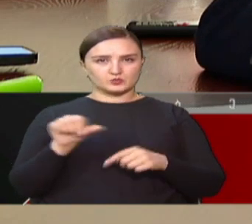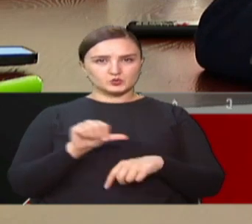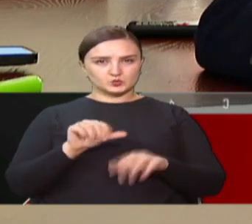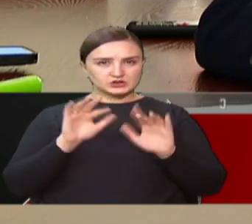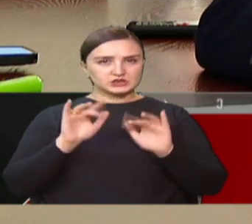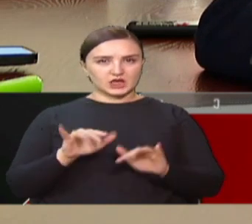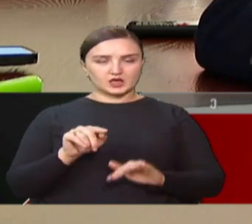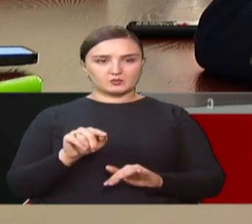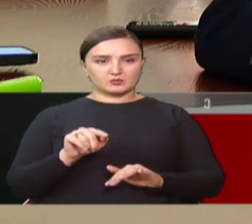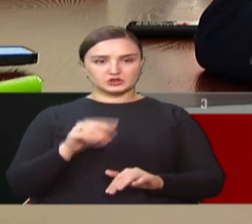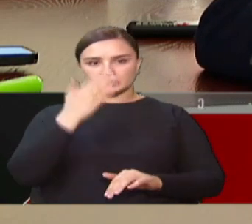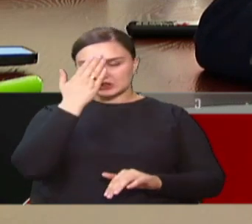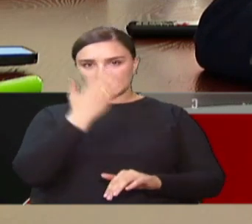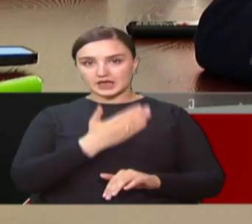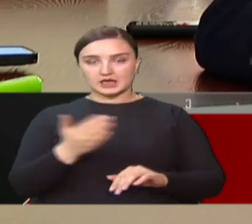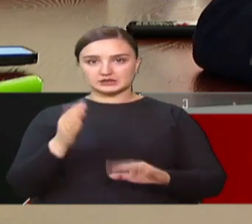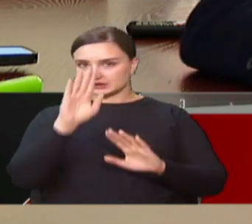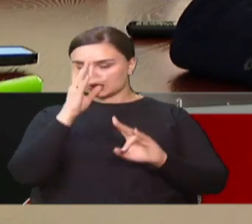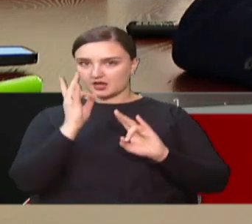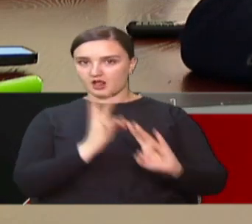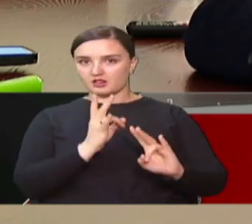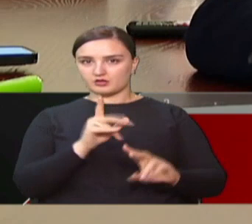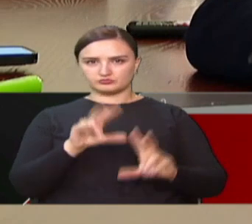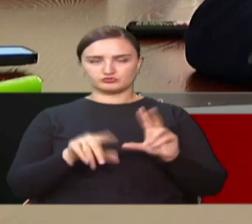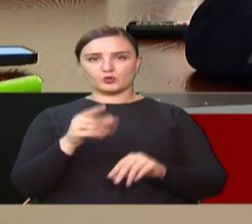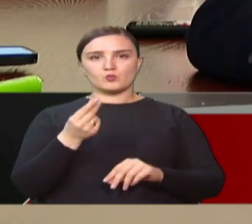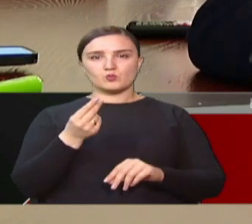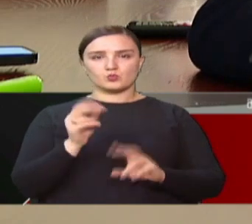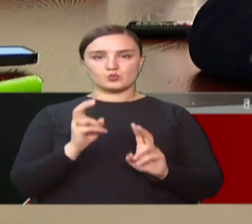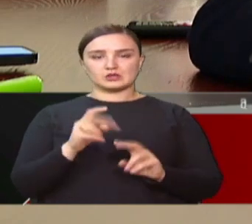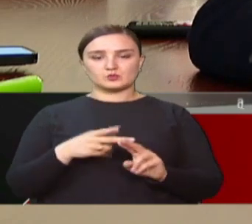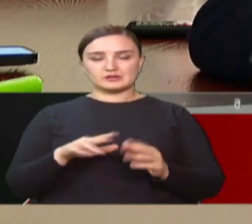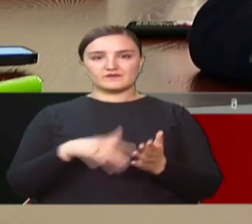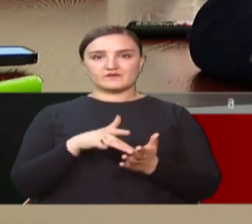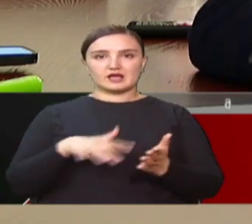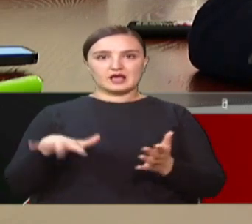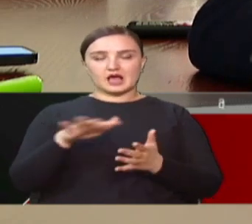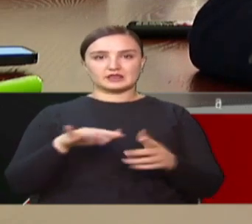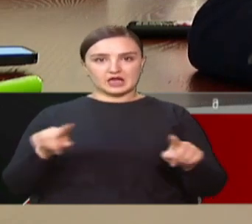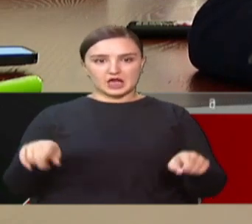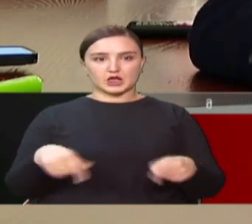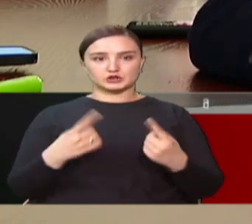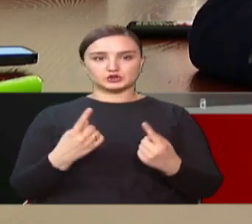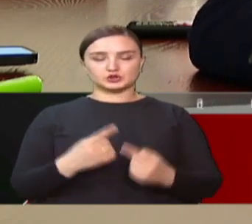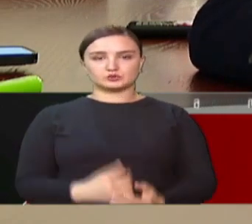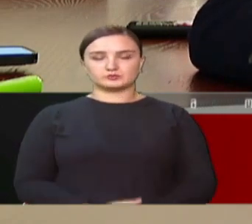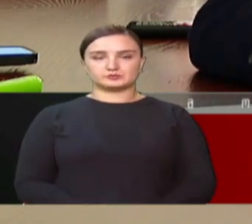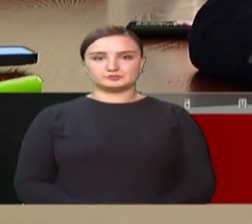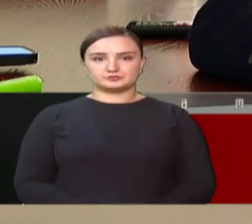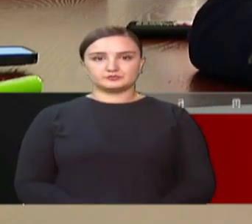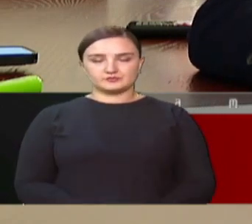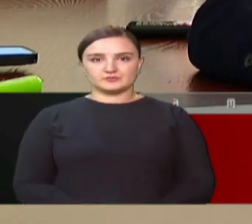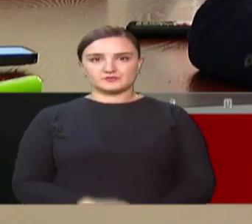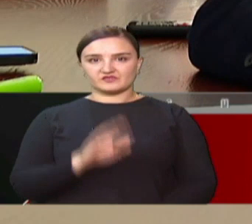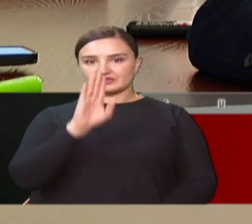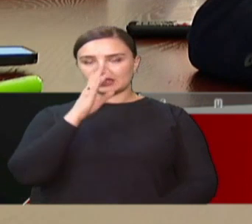ამ ერის ღალატში ფულს იღებენ პრაქტიკულად. ფული მათ გამოეყოფათ, რომ ეს ქვეყანა აშენონ და ისინი ქვეყანას ღალატობენ